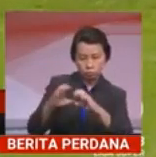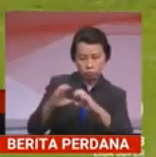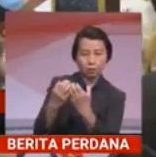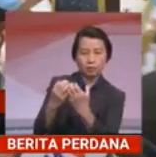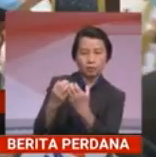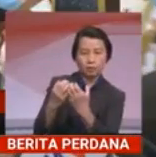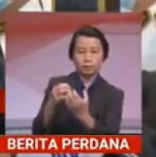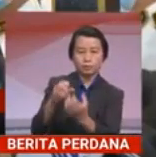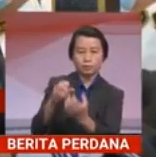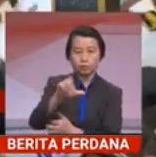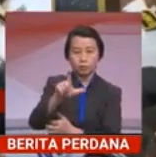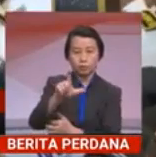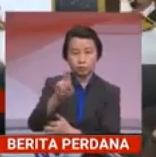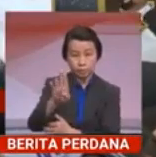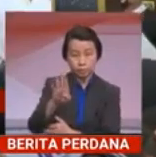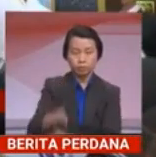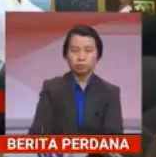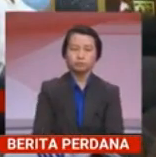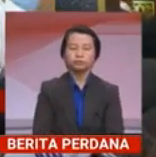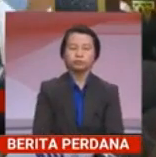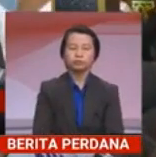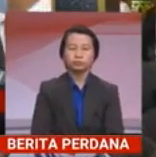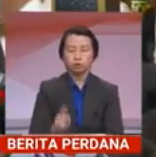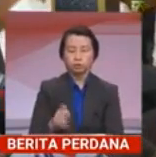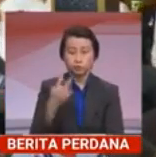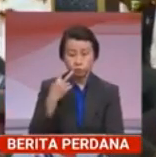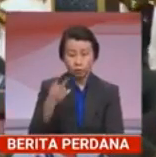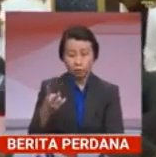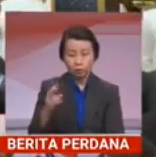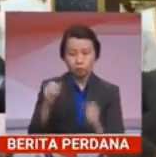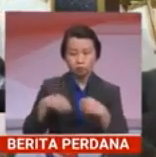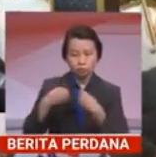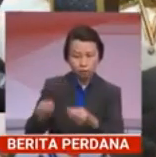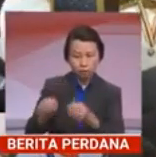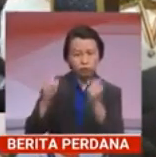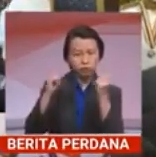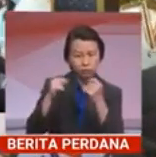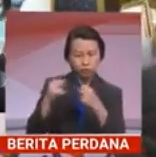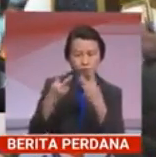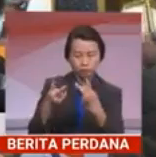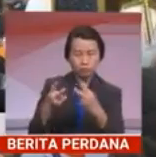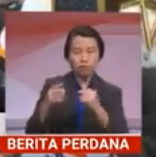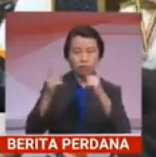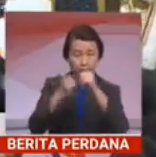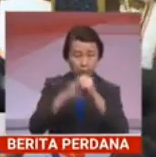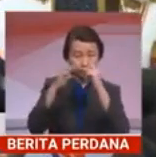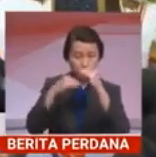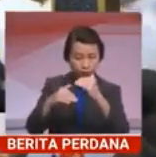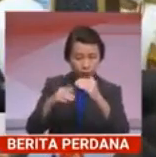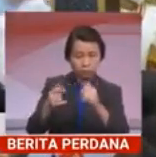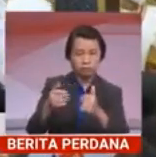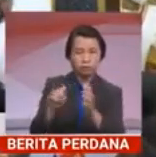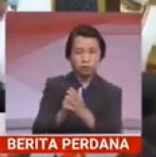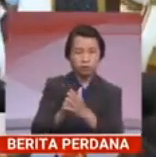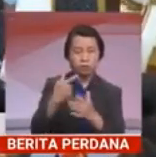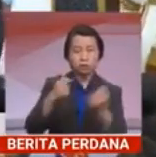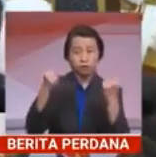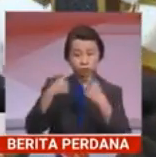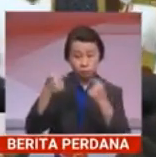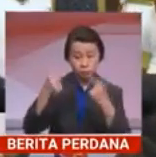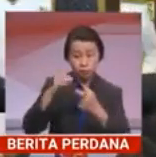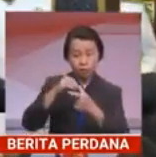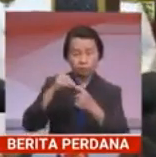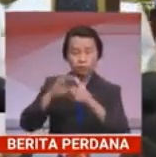kelab. Kita perlu lihat penswastaan ini baru peringkat pertama, memakna daripada association kepada Sdn Bhd atau